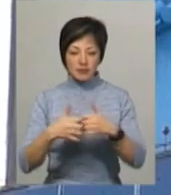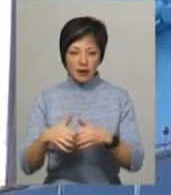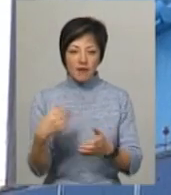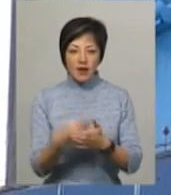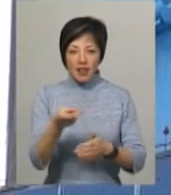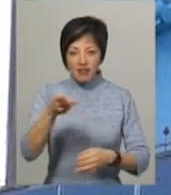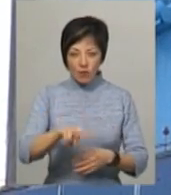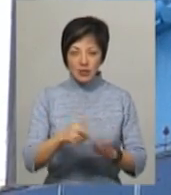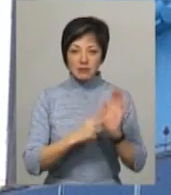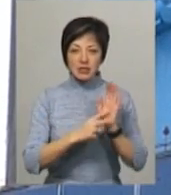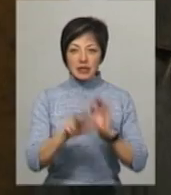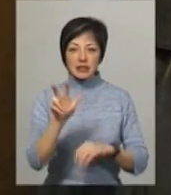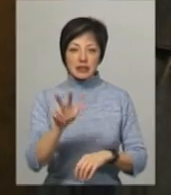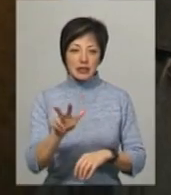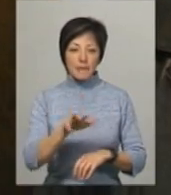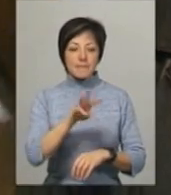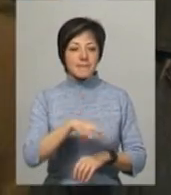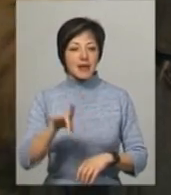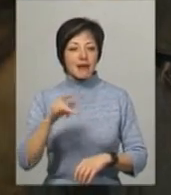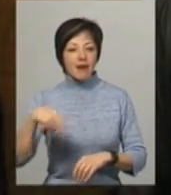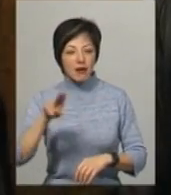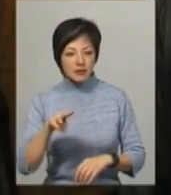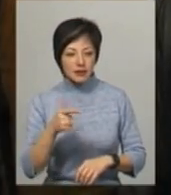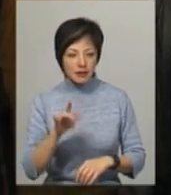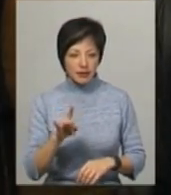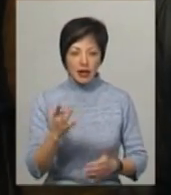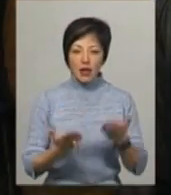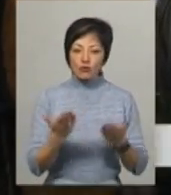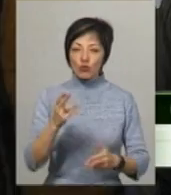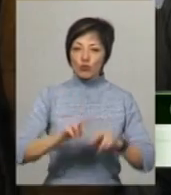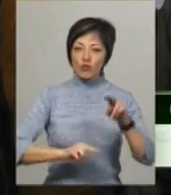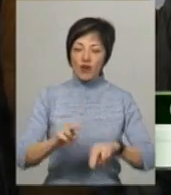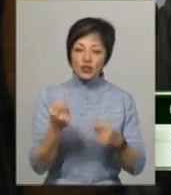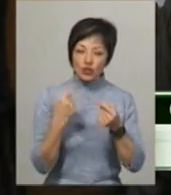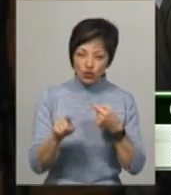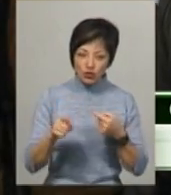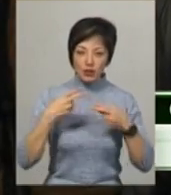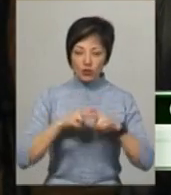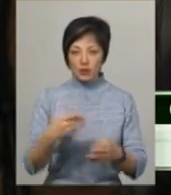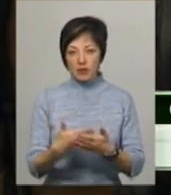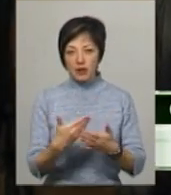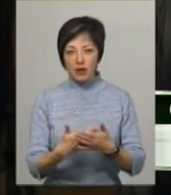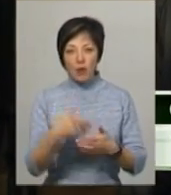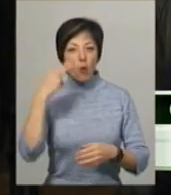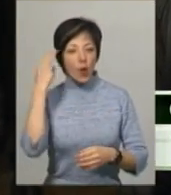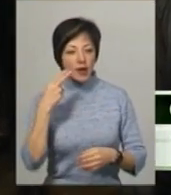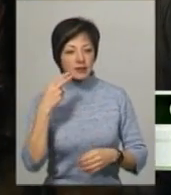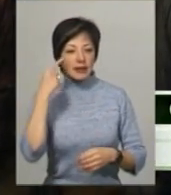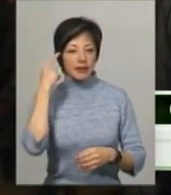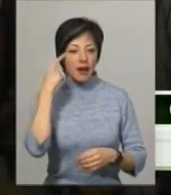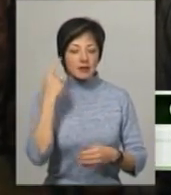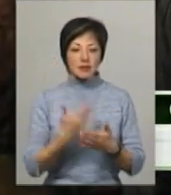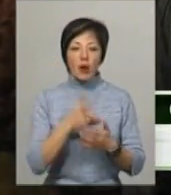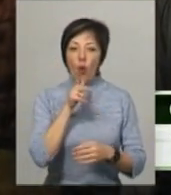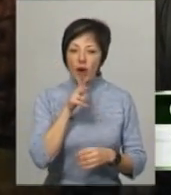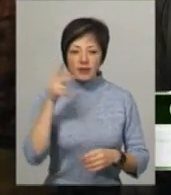цих двох блоків – 73 з невеликим мільярда гривень. Якщо будемо будувати в інших технологіях, наприклад, там по-корейськи чи китайські, наприклад,